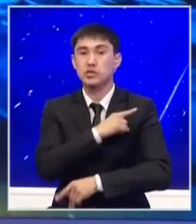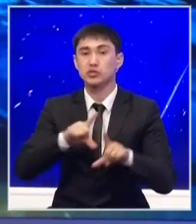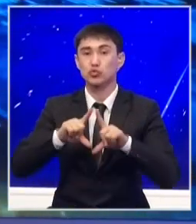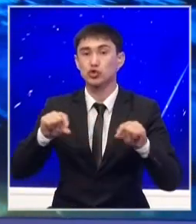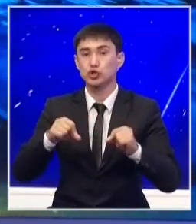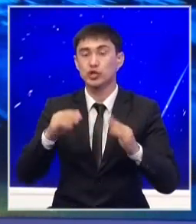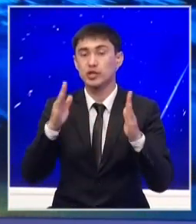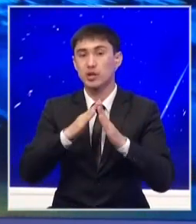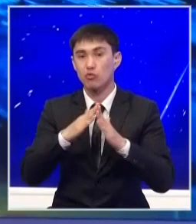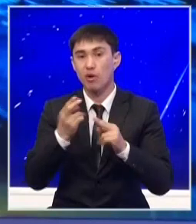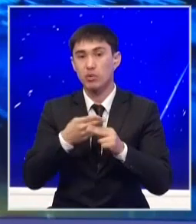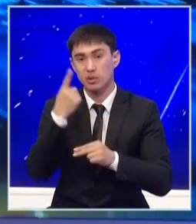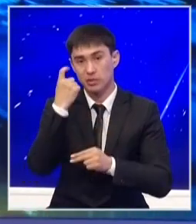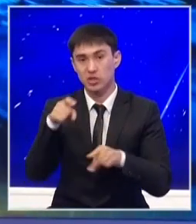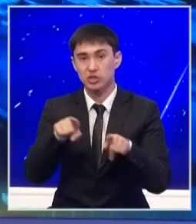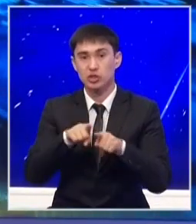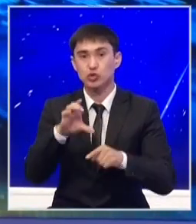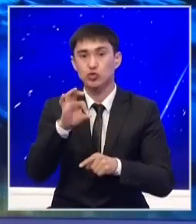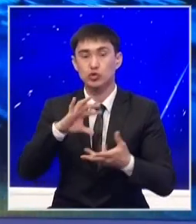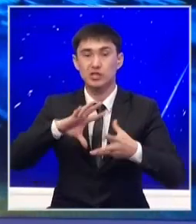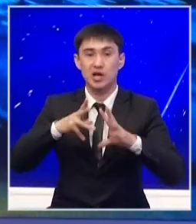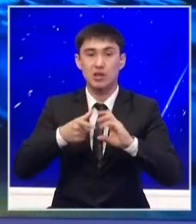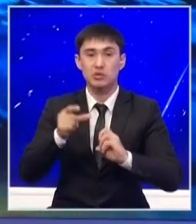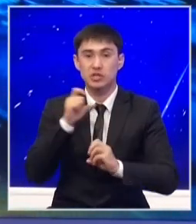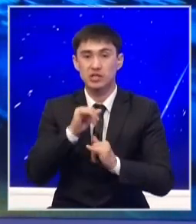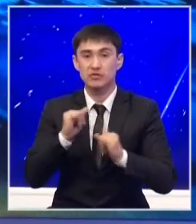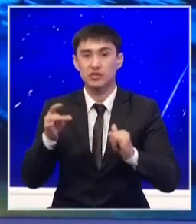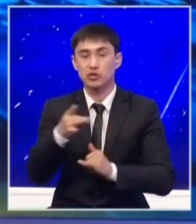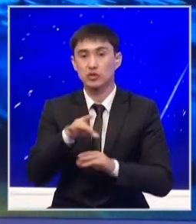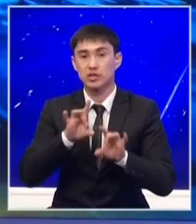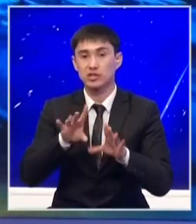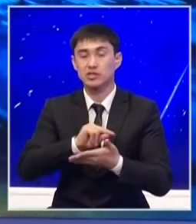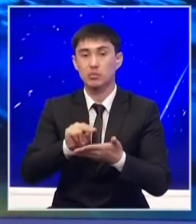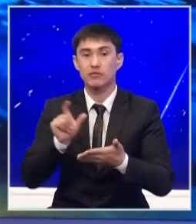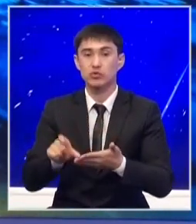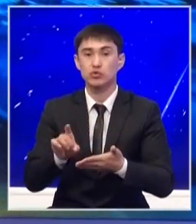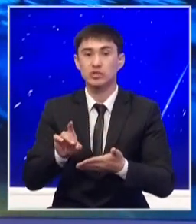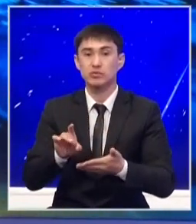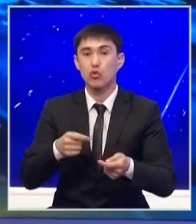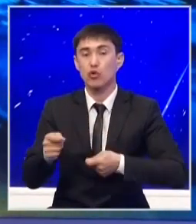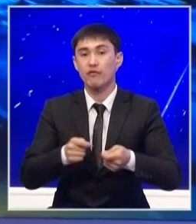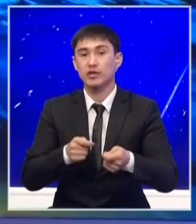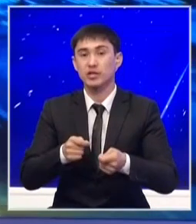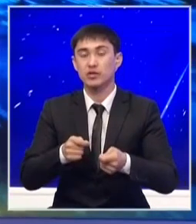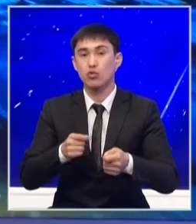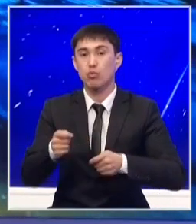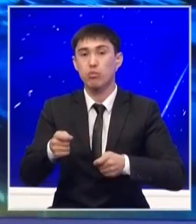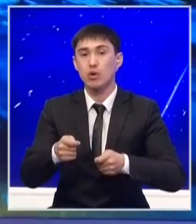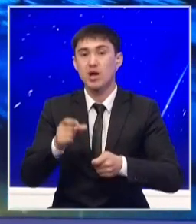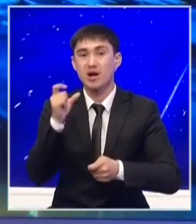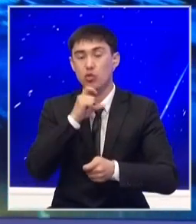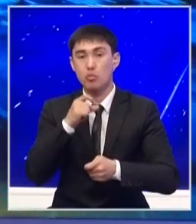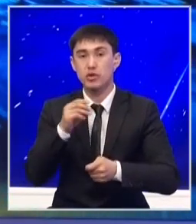учреждений жилых домов об этом а также итогам социально-экономического развития региона поделился на брифинге журналистами руководитель управления